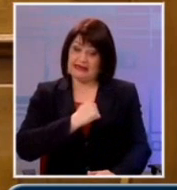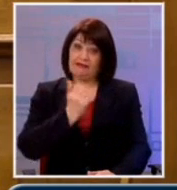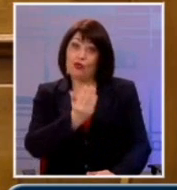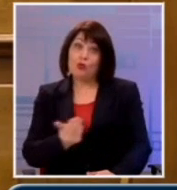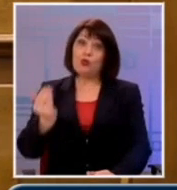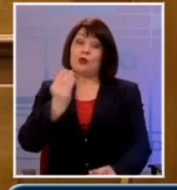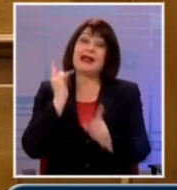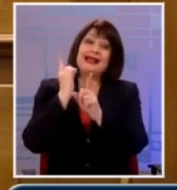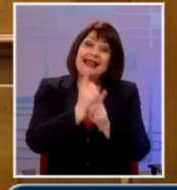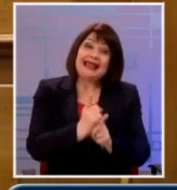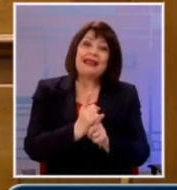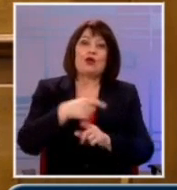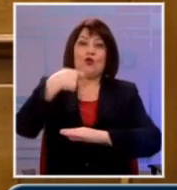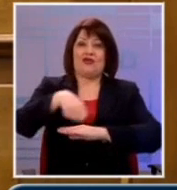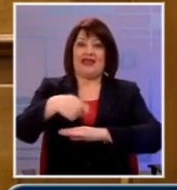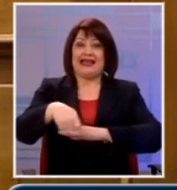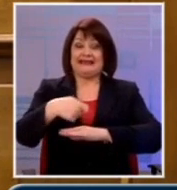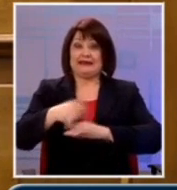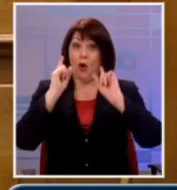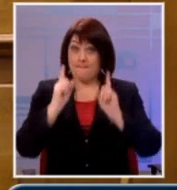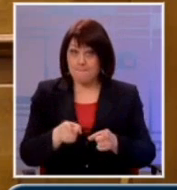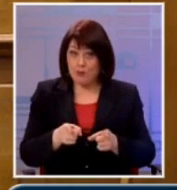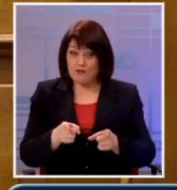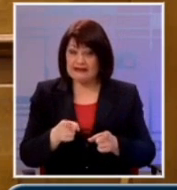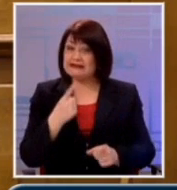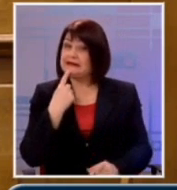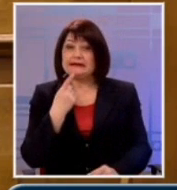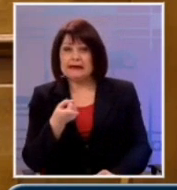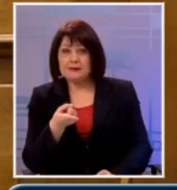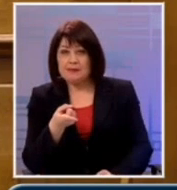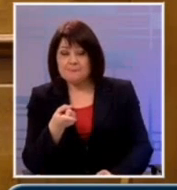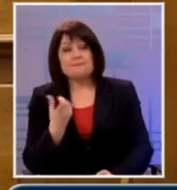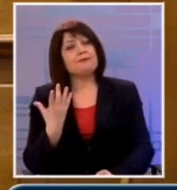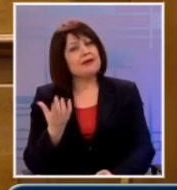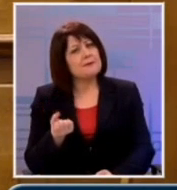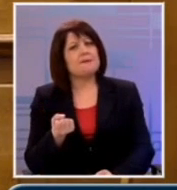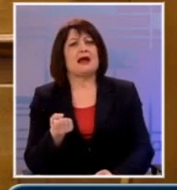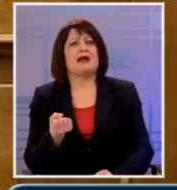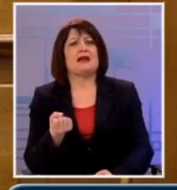ανώτατου ειδικού δικαστηρίου που έκρινε ότι υπάρχει